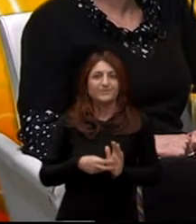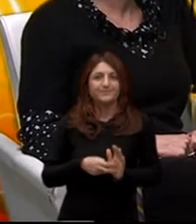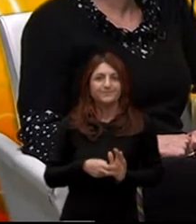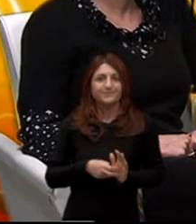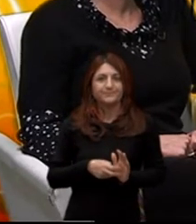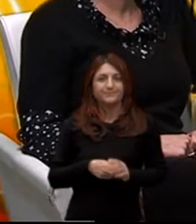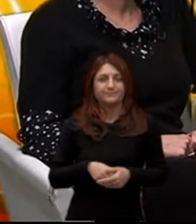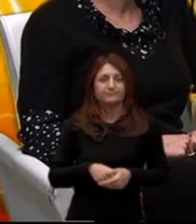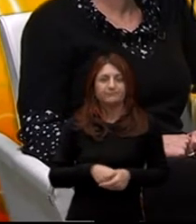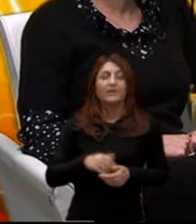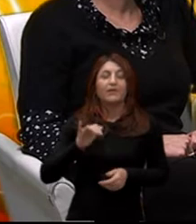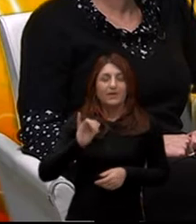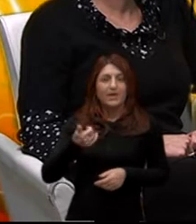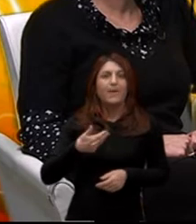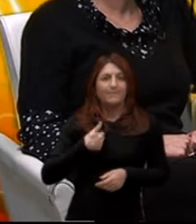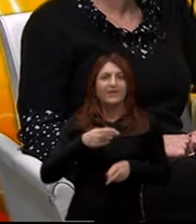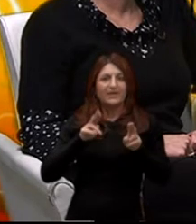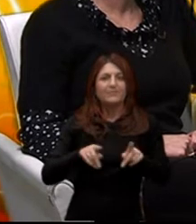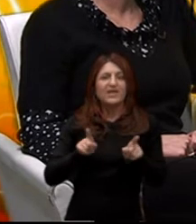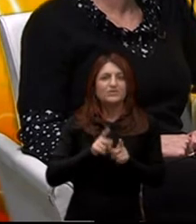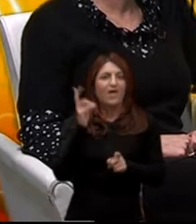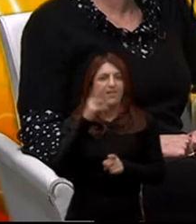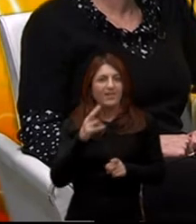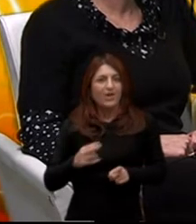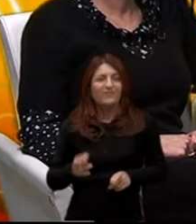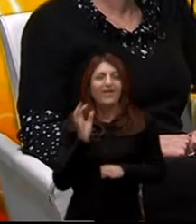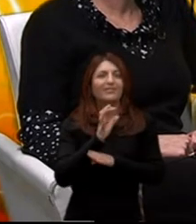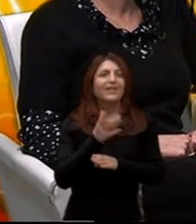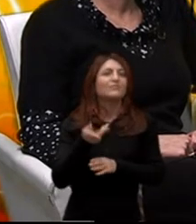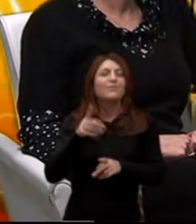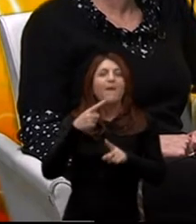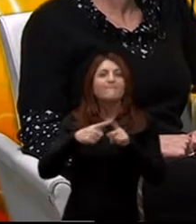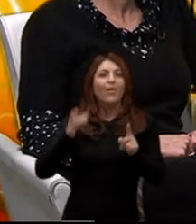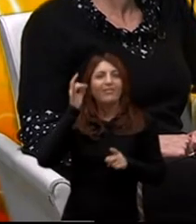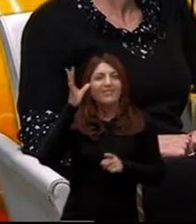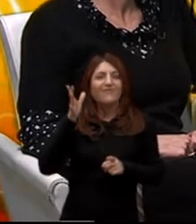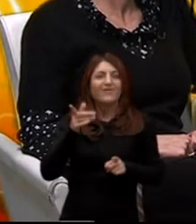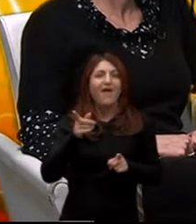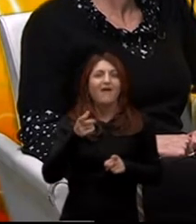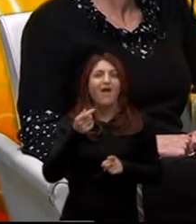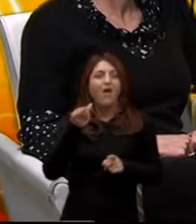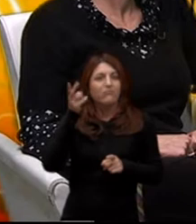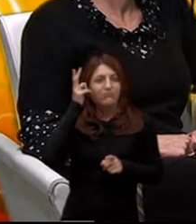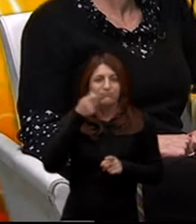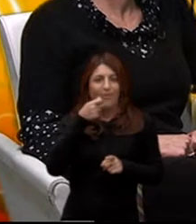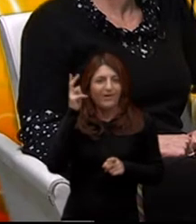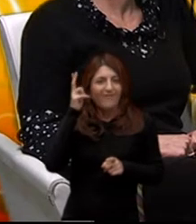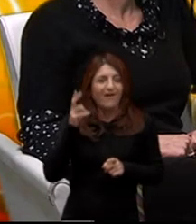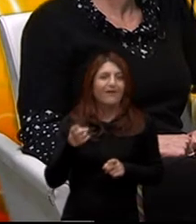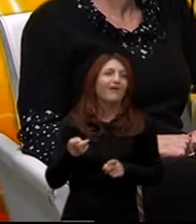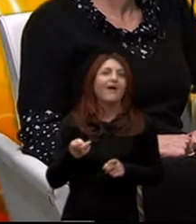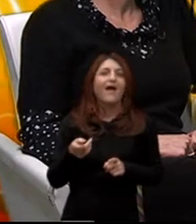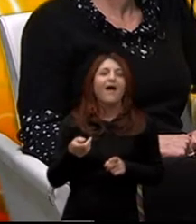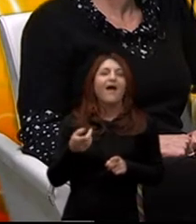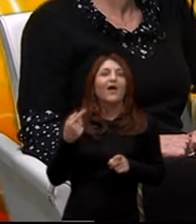Znači, da, imamo i likovnu terapiju koju radimo u našem poludnevnom boravku, ali imamo i druge zapravo oblike